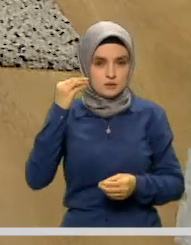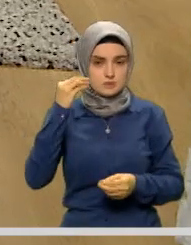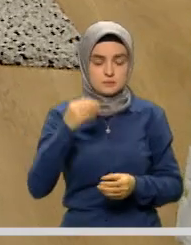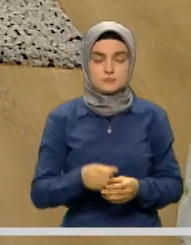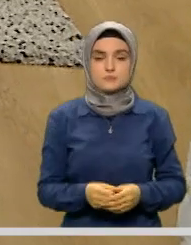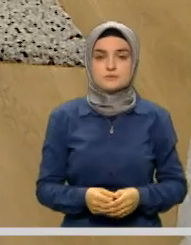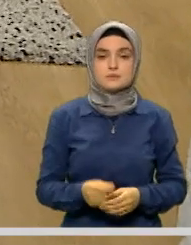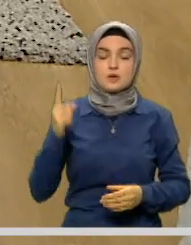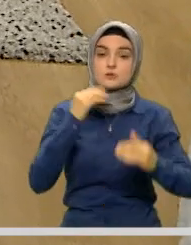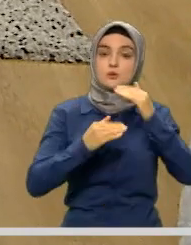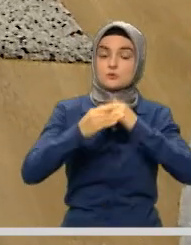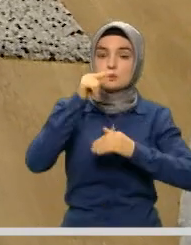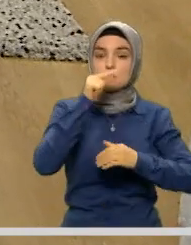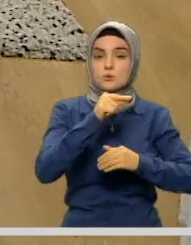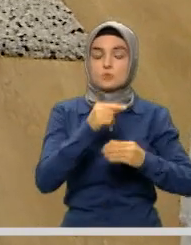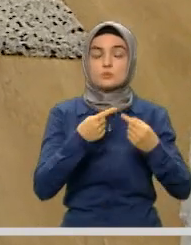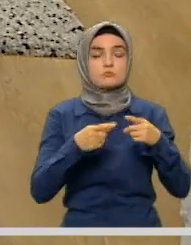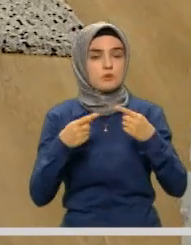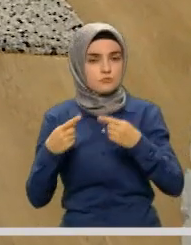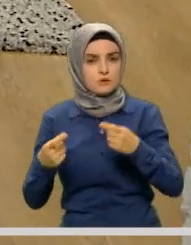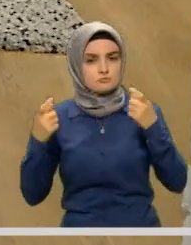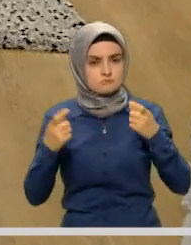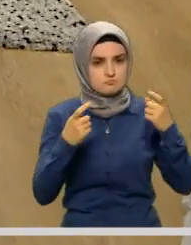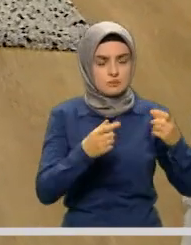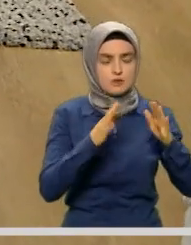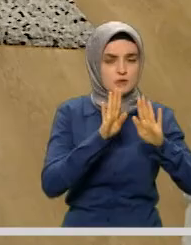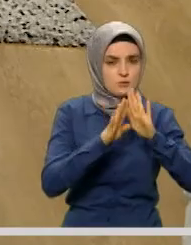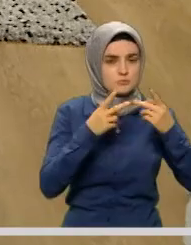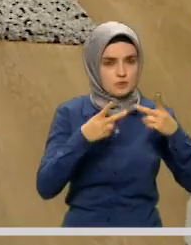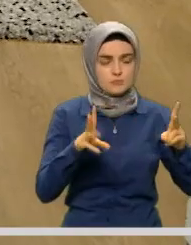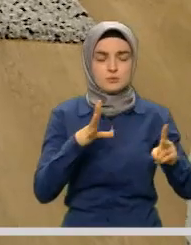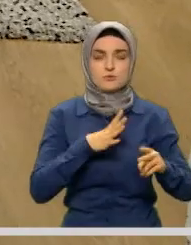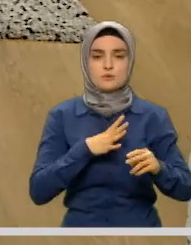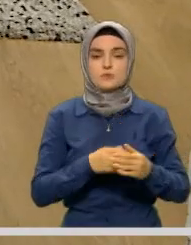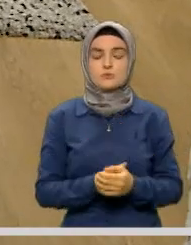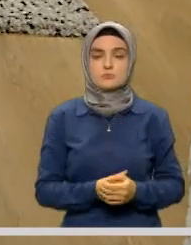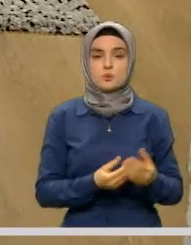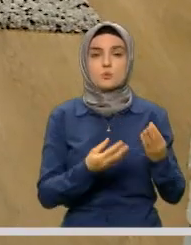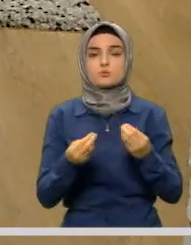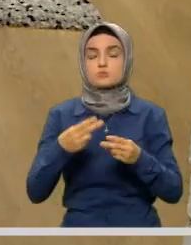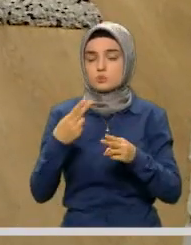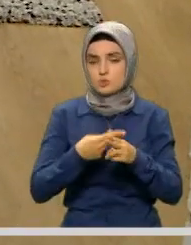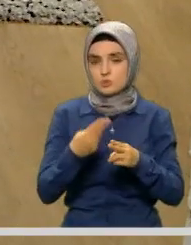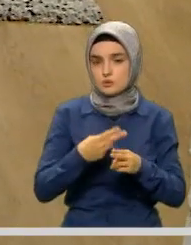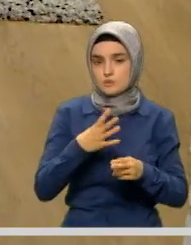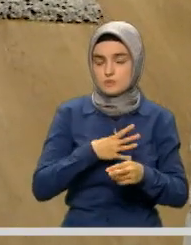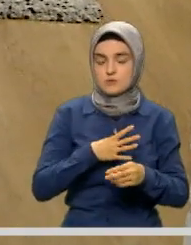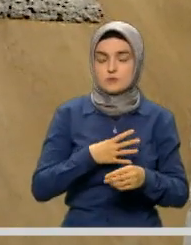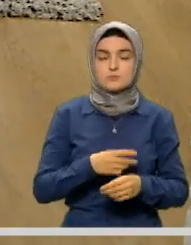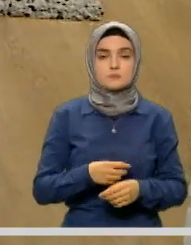Allah-u Teala ona çok daha farklı makamlar, çok daha farklı kapılar açabiliyor. Bunun biz çok örneğini görüyoruz. Asr-ı